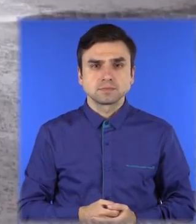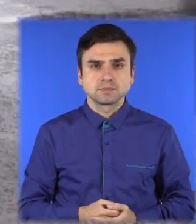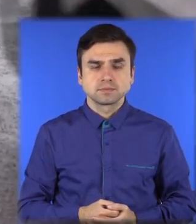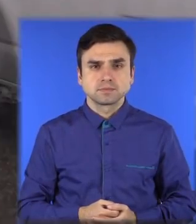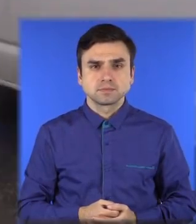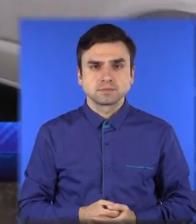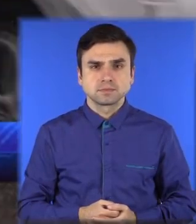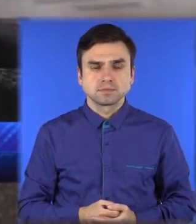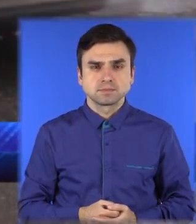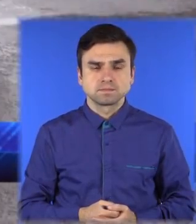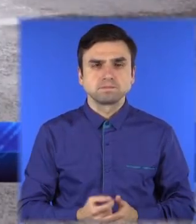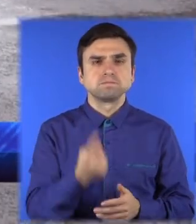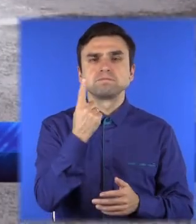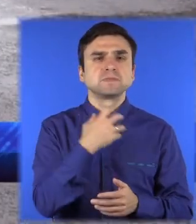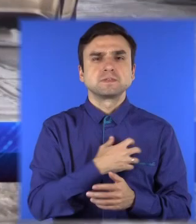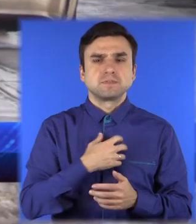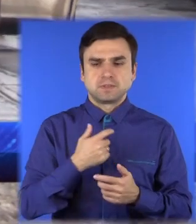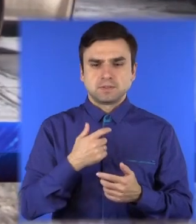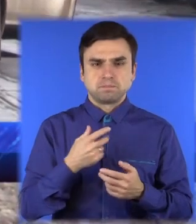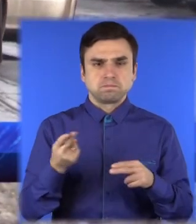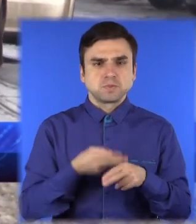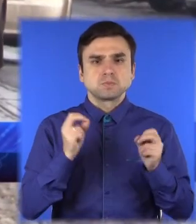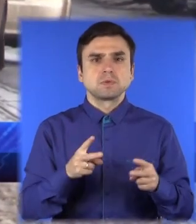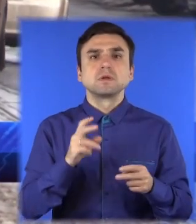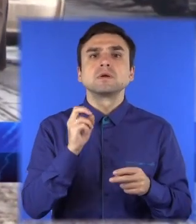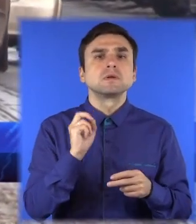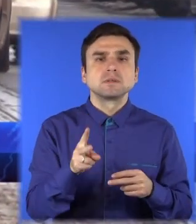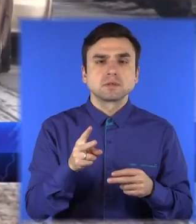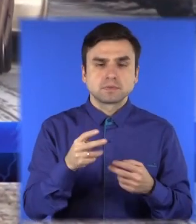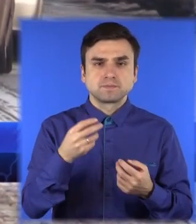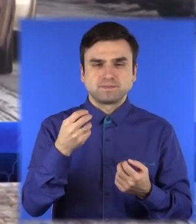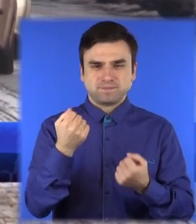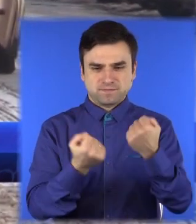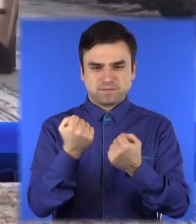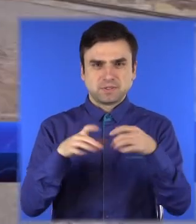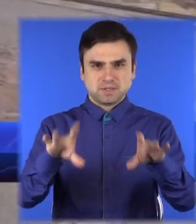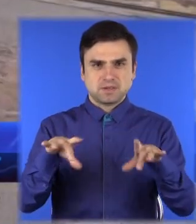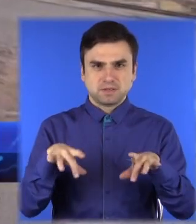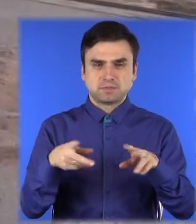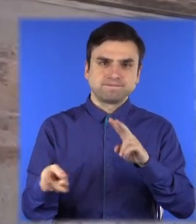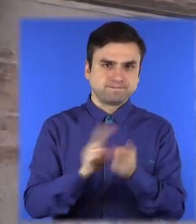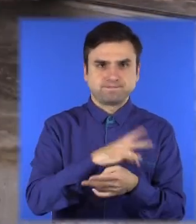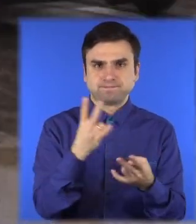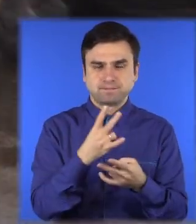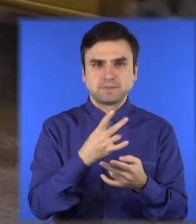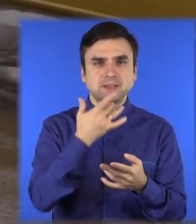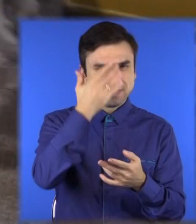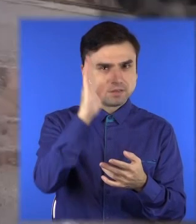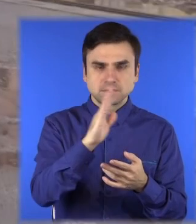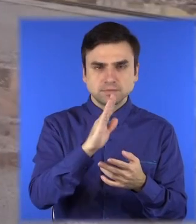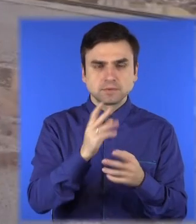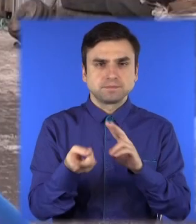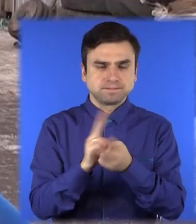В першу чергу, аби рух на дорозі був безпечним, водії рекомендують обов'язково перезувати свої автівки, щойно настають перші морози та починає